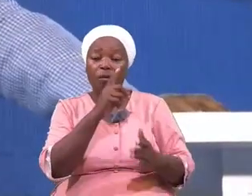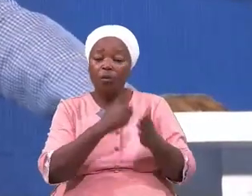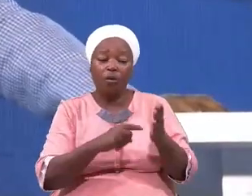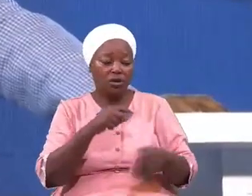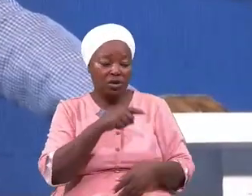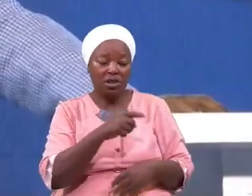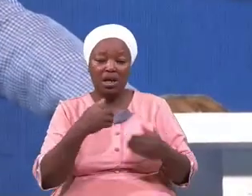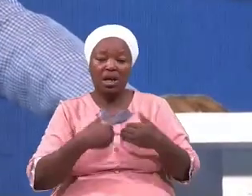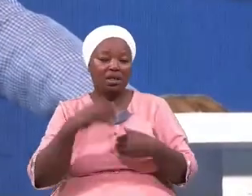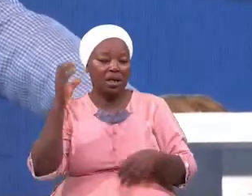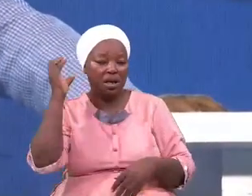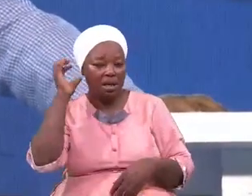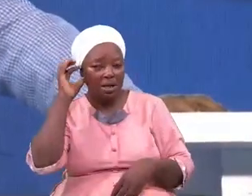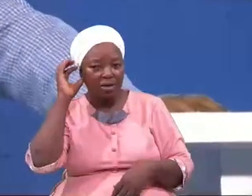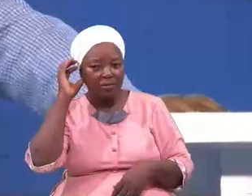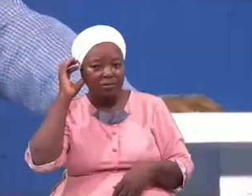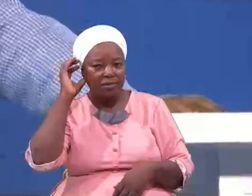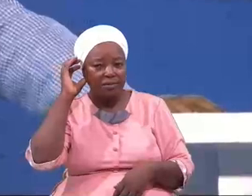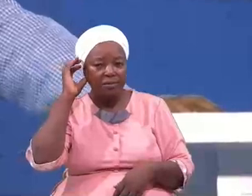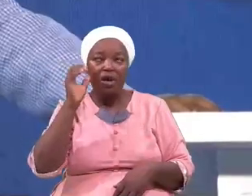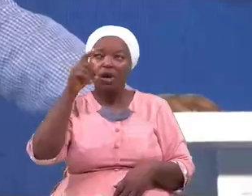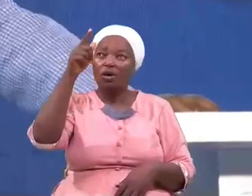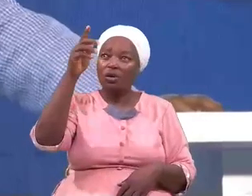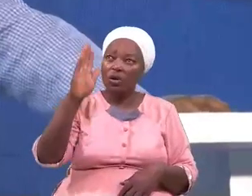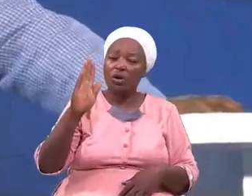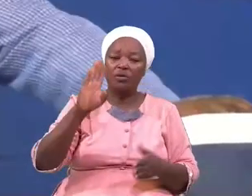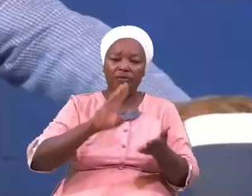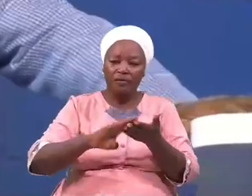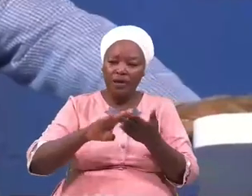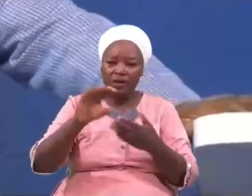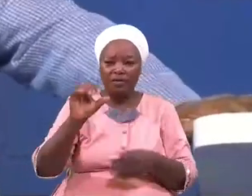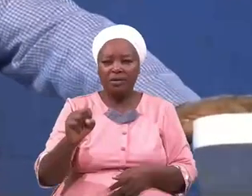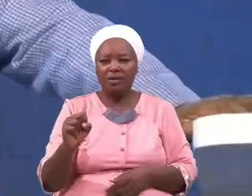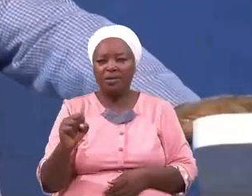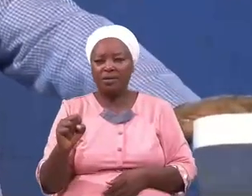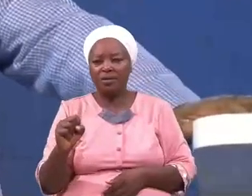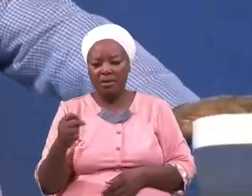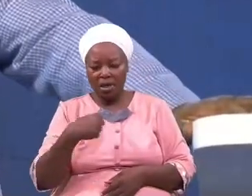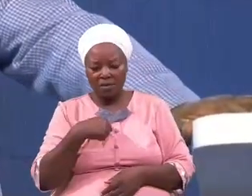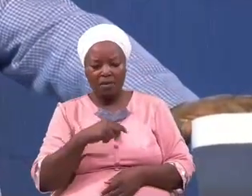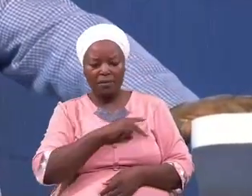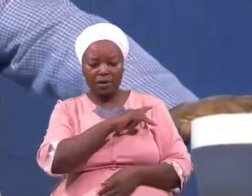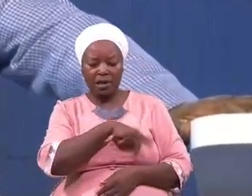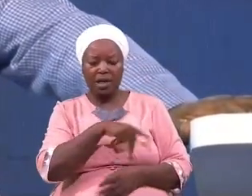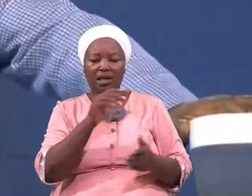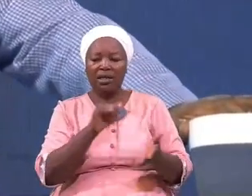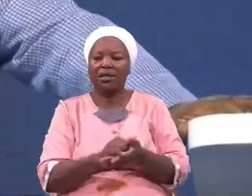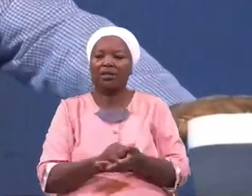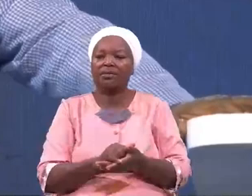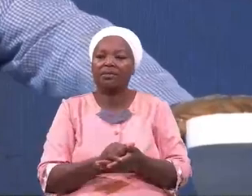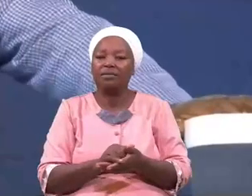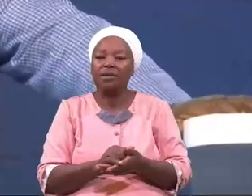Elle a personnalisé ce qu'elle a entendu. Dieu pardonne, je le